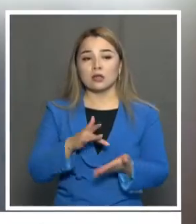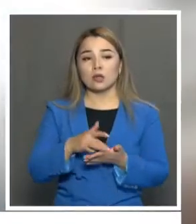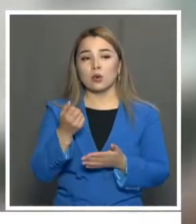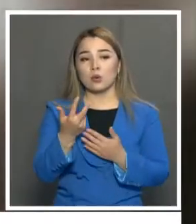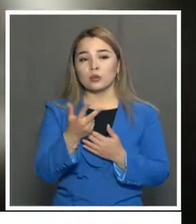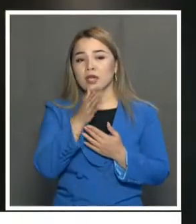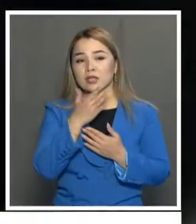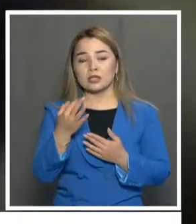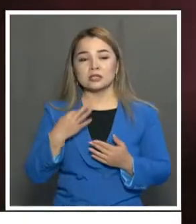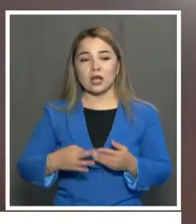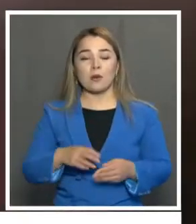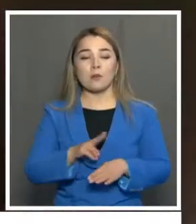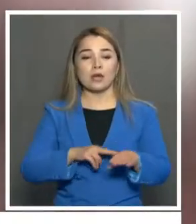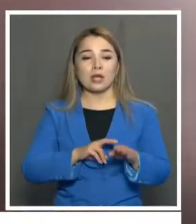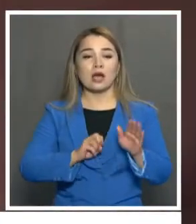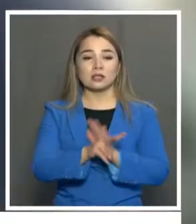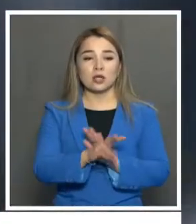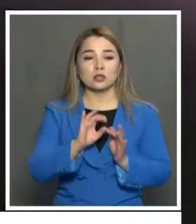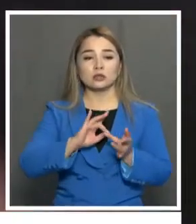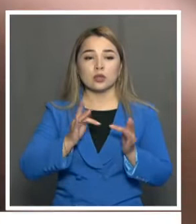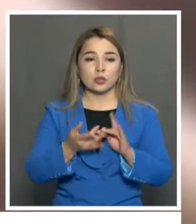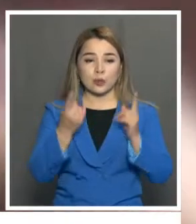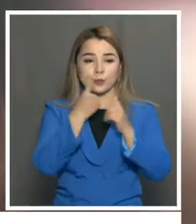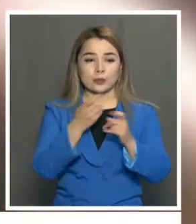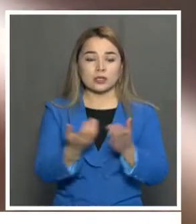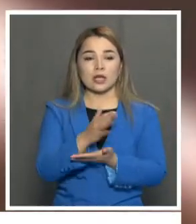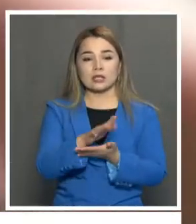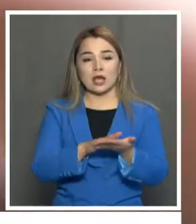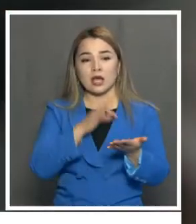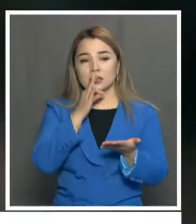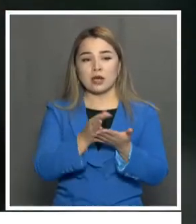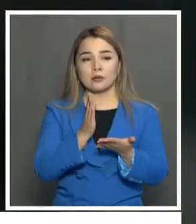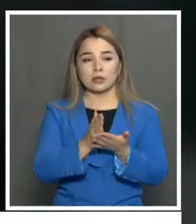көлік тізгіндетіп полициядан қашқан азамат әлеуметтік желі арқылы көпшіліктен кешірім сұрады.